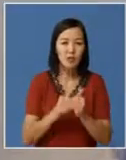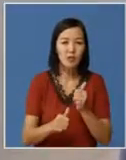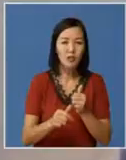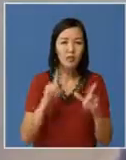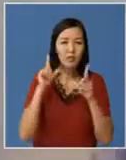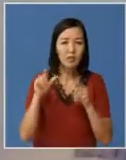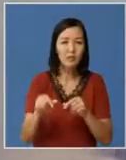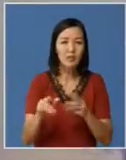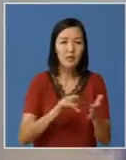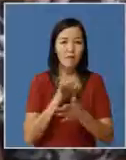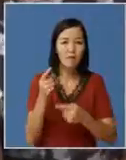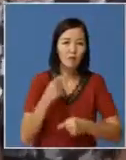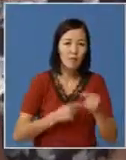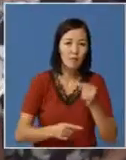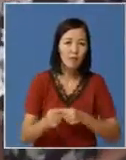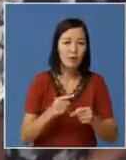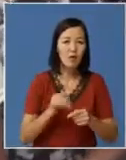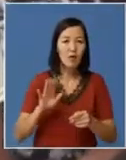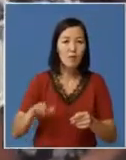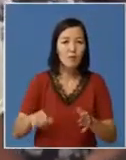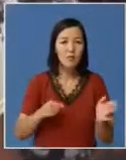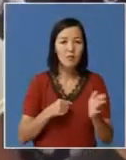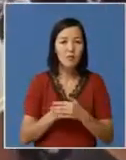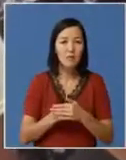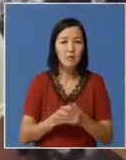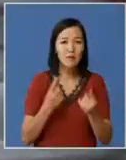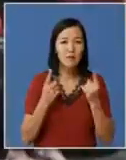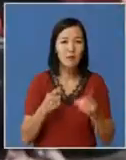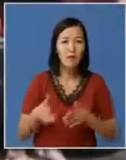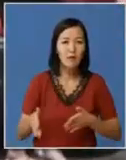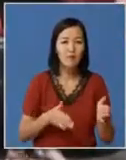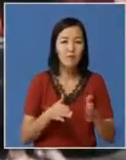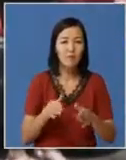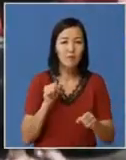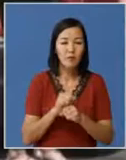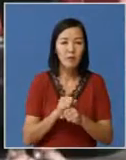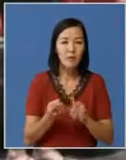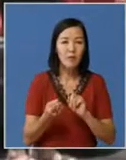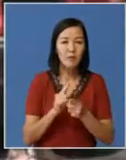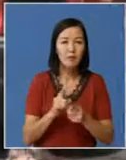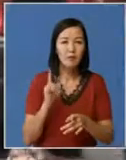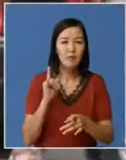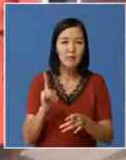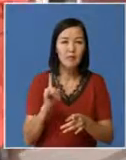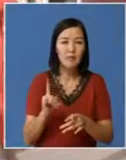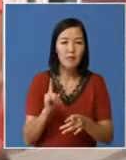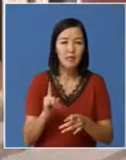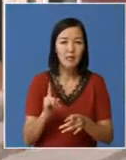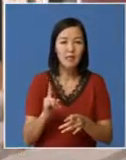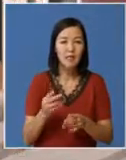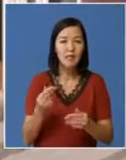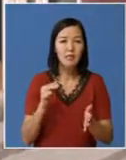ездят в город и обратно. После закрытия самого популярного маршрута автобусные остановки превратились в стоянки для таксистов.